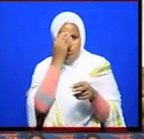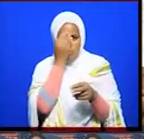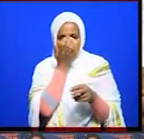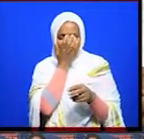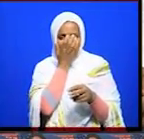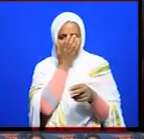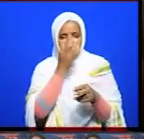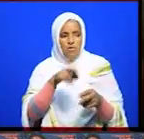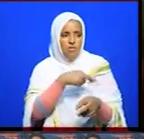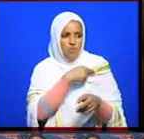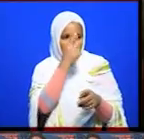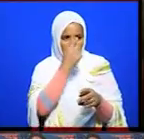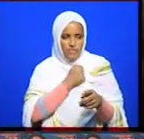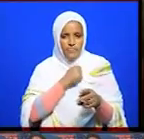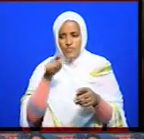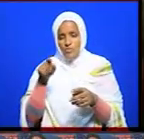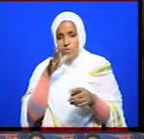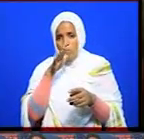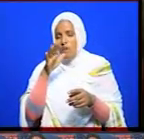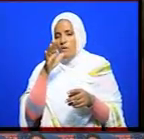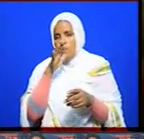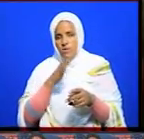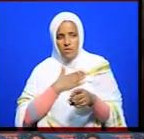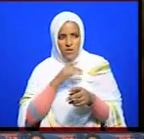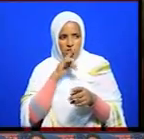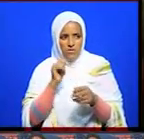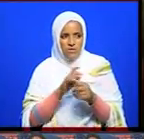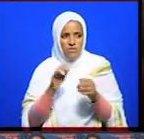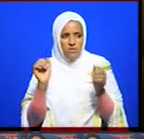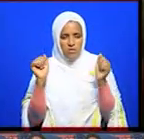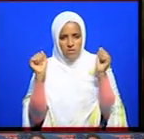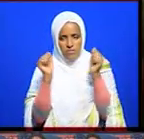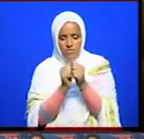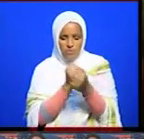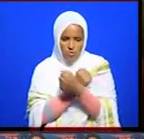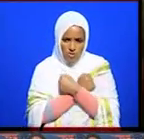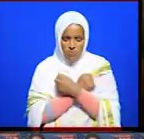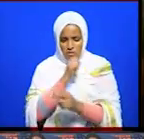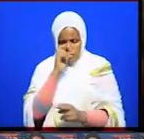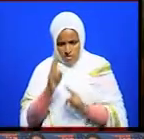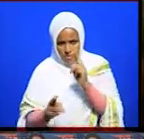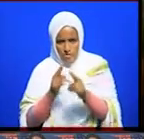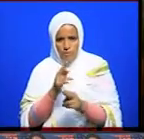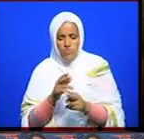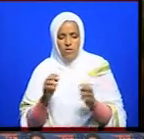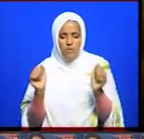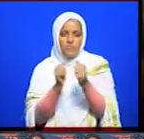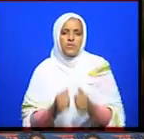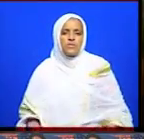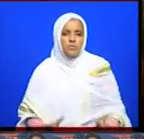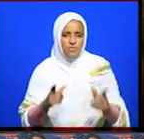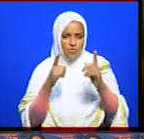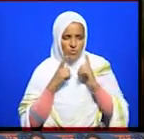እምነቴ ኦርቶዶክስ ነው። እናቴ ናት። አብረን ተፈቃቅረንና ተዋደን